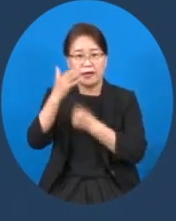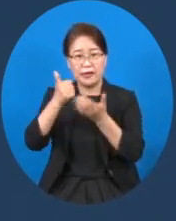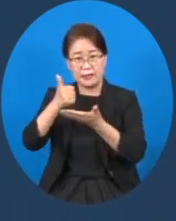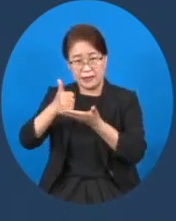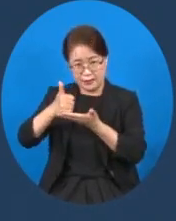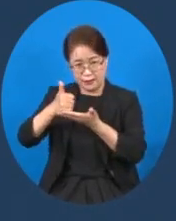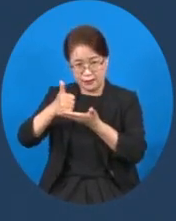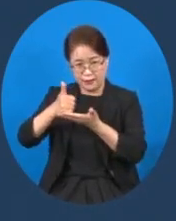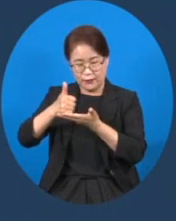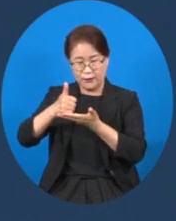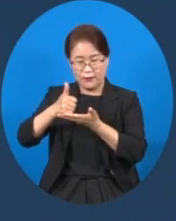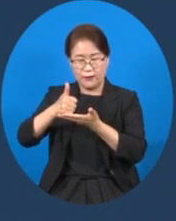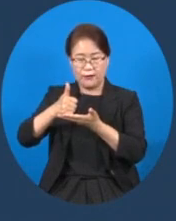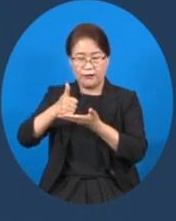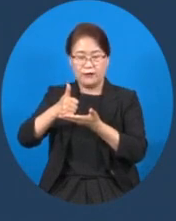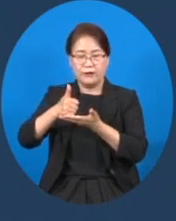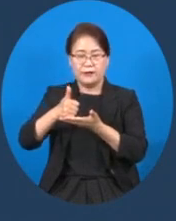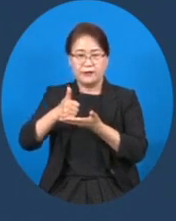하나님께서요